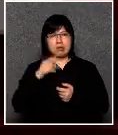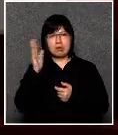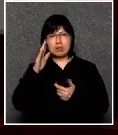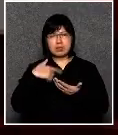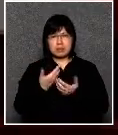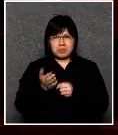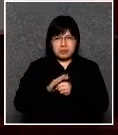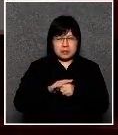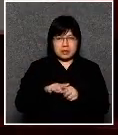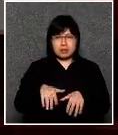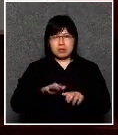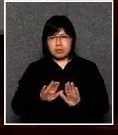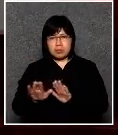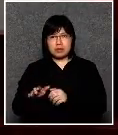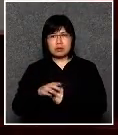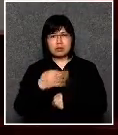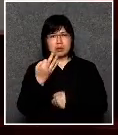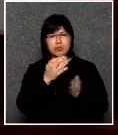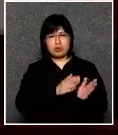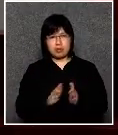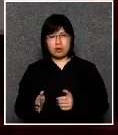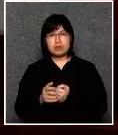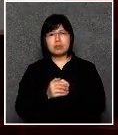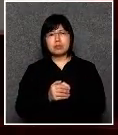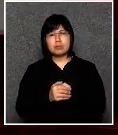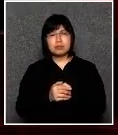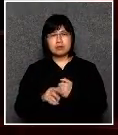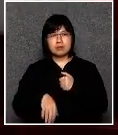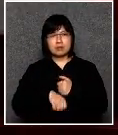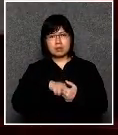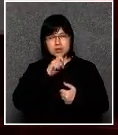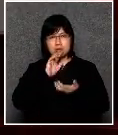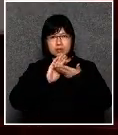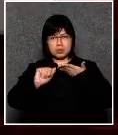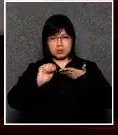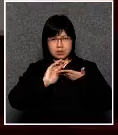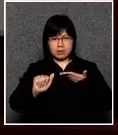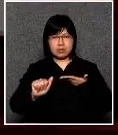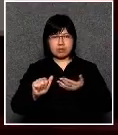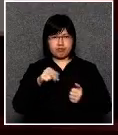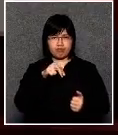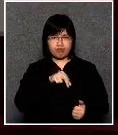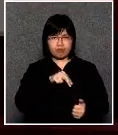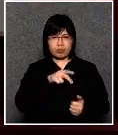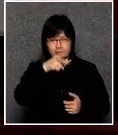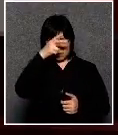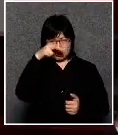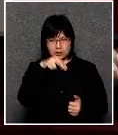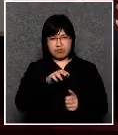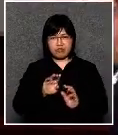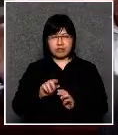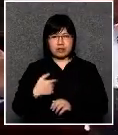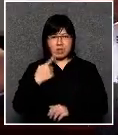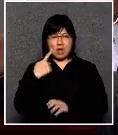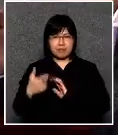救，但係呢3種制度咧，基本上就係有一個所謂澄清吏治同埋政治防腐嘅功能，